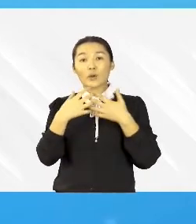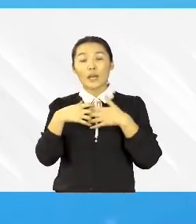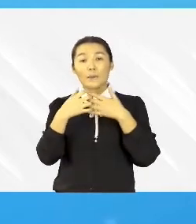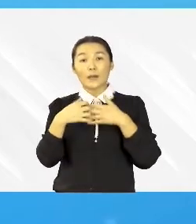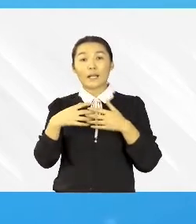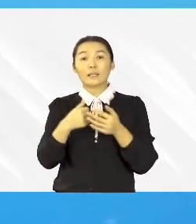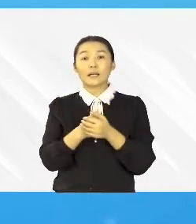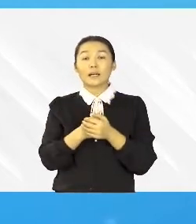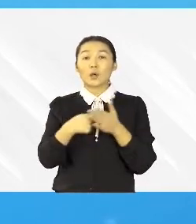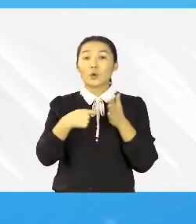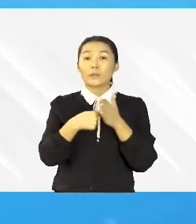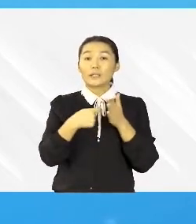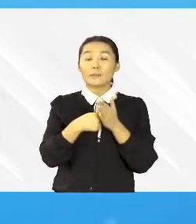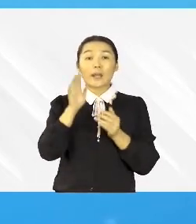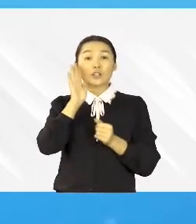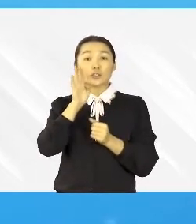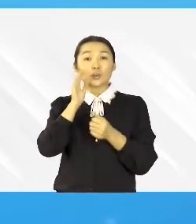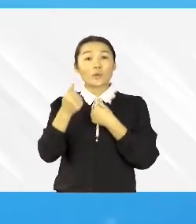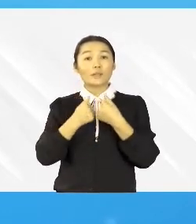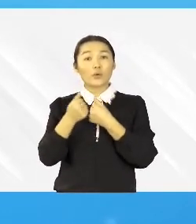употреблению жидкой, так и твердой пищи.